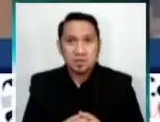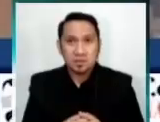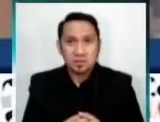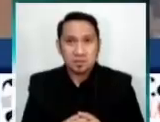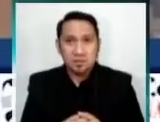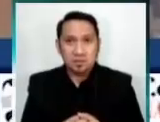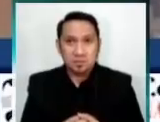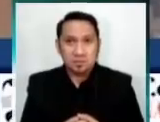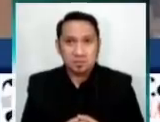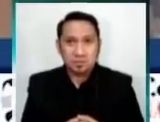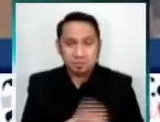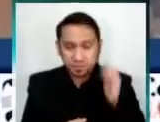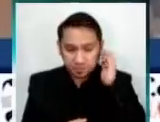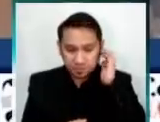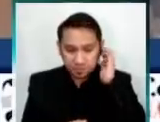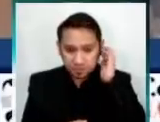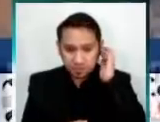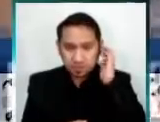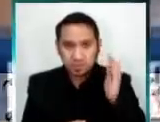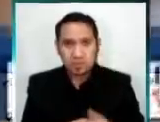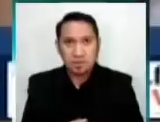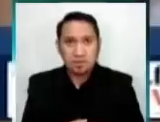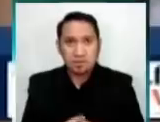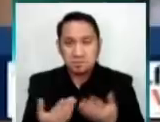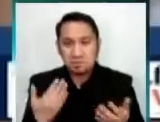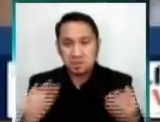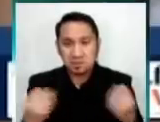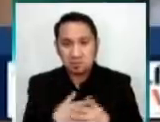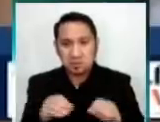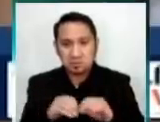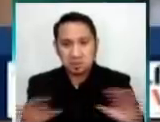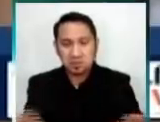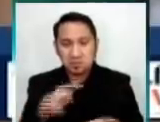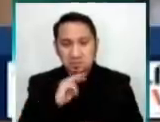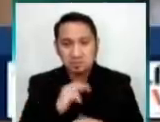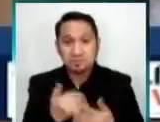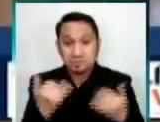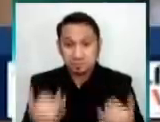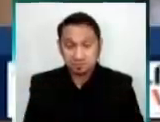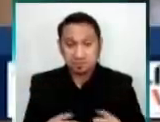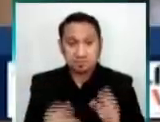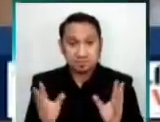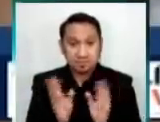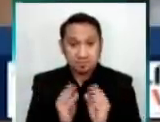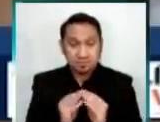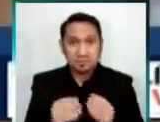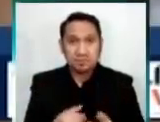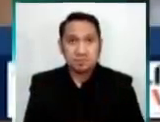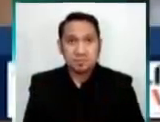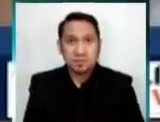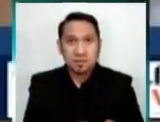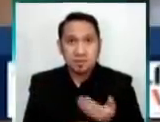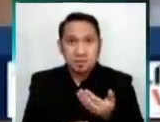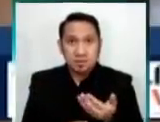might cause the spread of the virus. Sa pagpapatuloy ng pagdinig, isinalang ang mga petisyon ng Akbayan Citizens